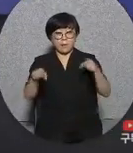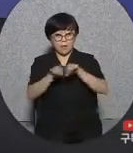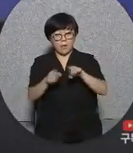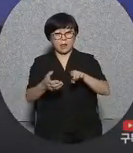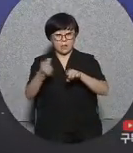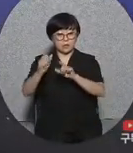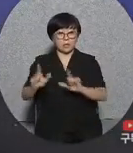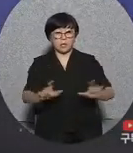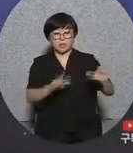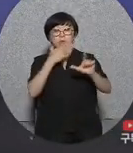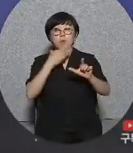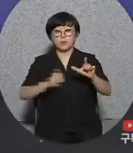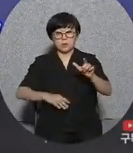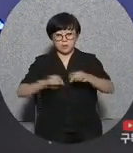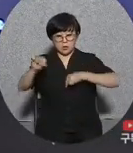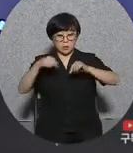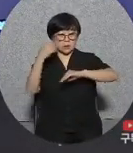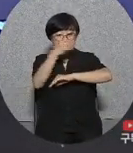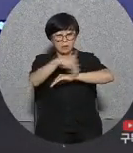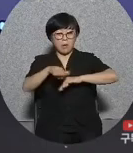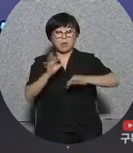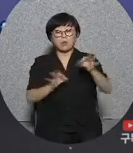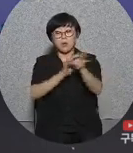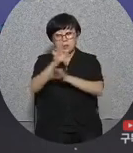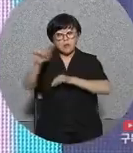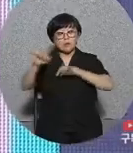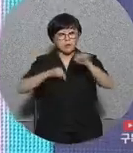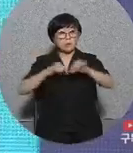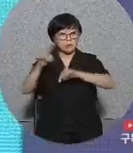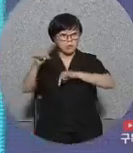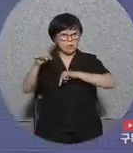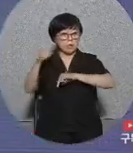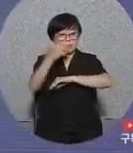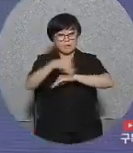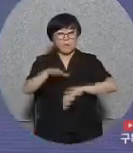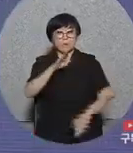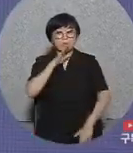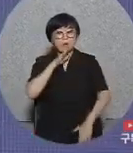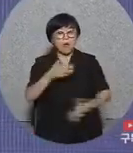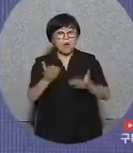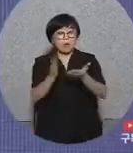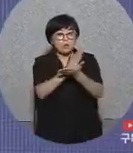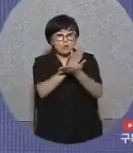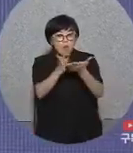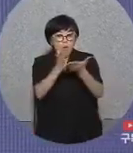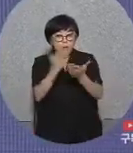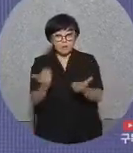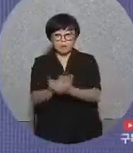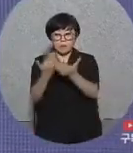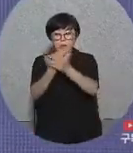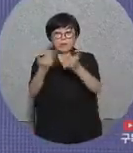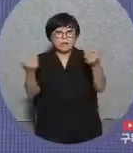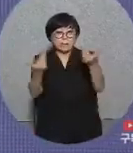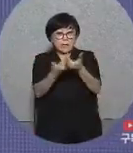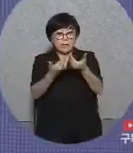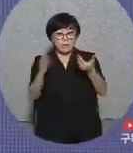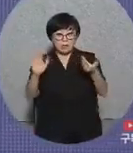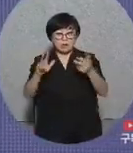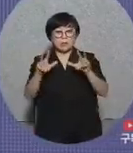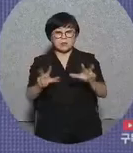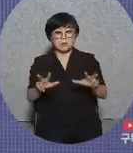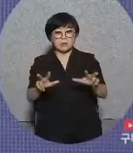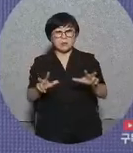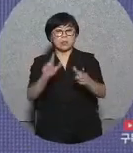복지정책 인 동시에 경제정책 입니다 분배와 성장 은 과거처럼 대립되는 관계가 아닙니다